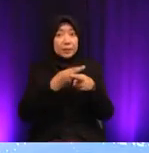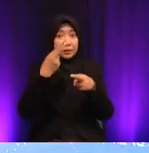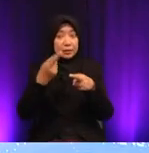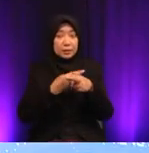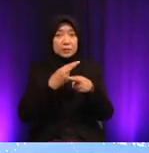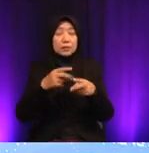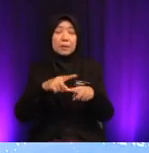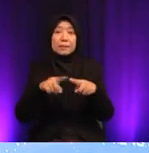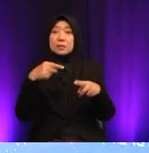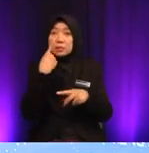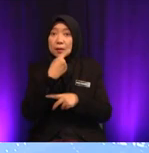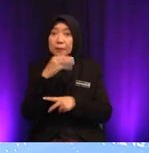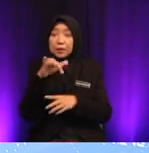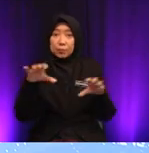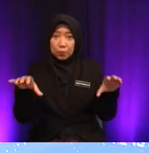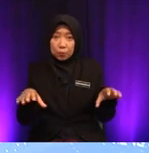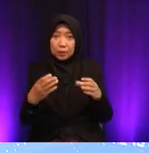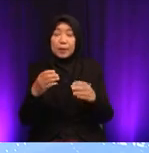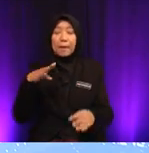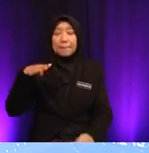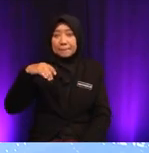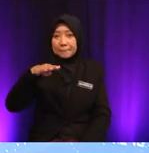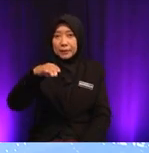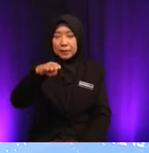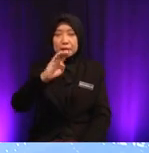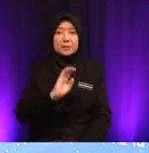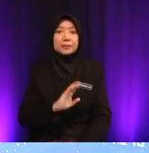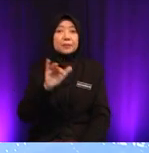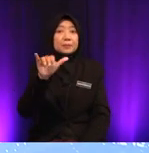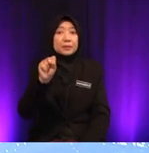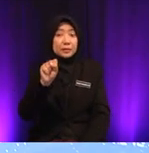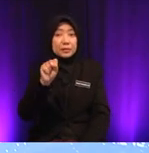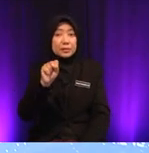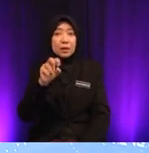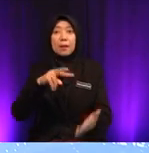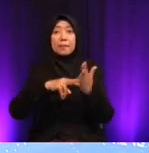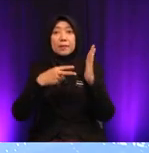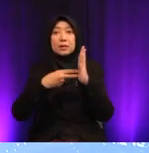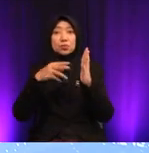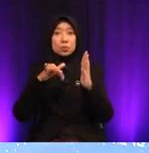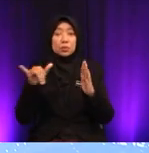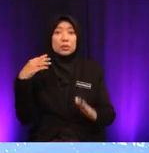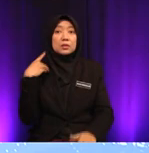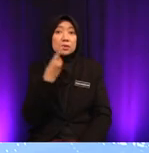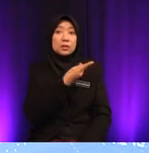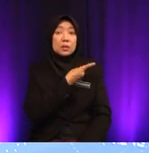atau mikroorganisme yang berfaedah yang lain maksud dia kita menggunakan